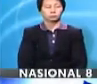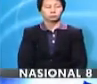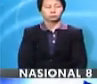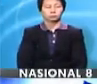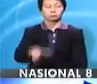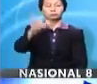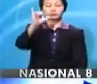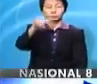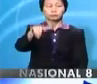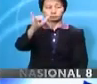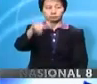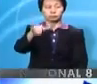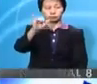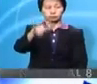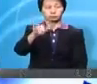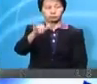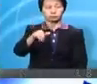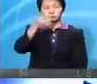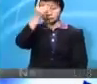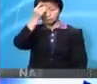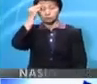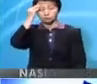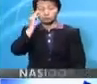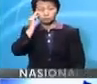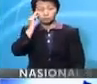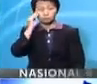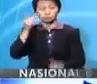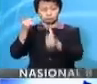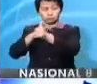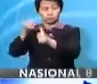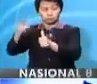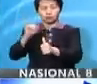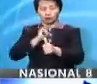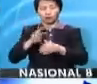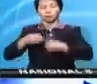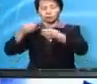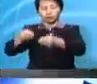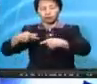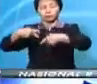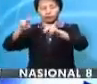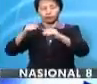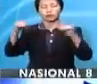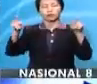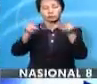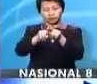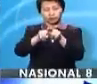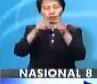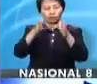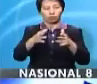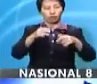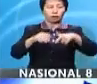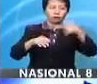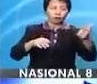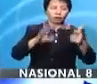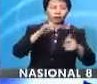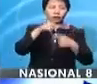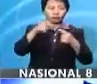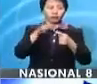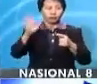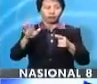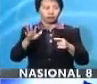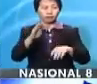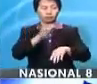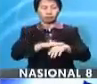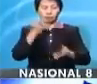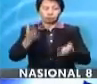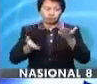Ya, Minister will be going to the next Mahathir dahulu, dia ada memberi peluang yang sama pada orang lain apabila ada